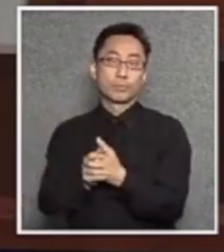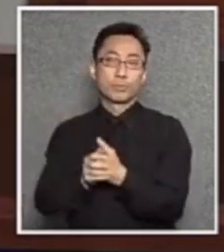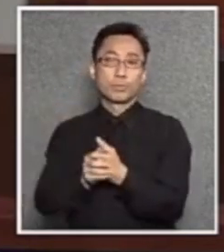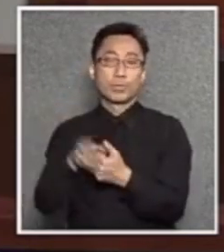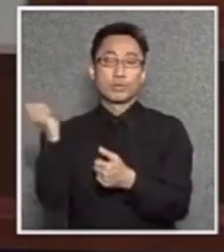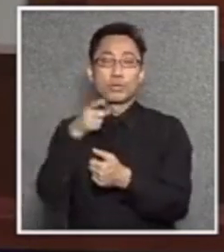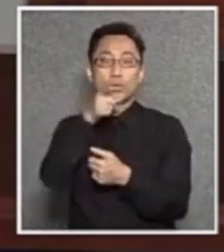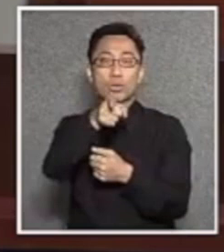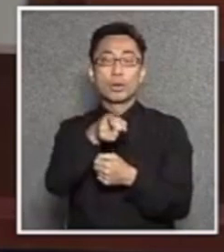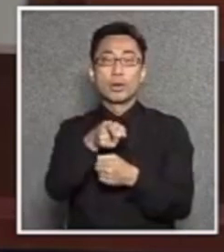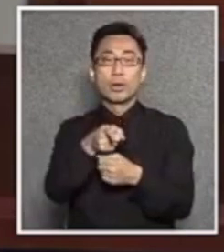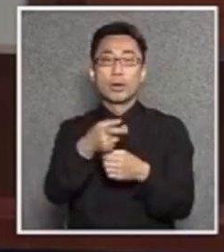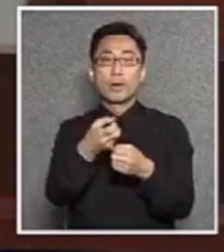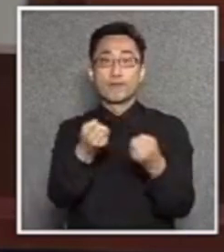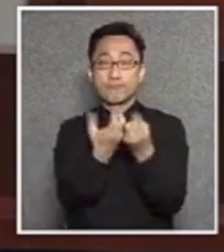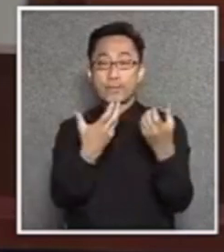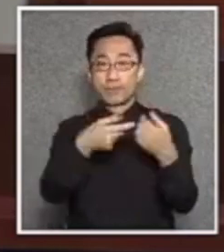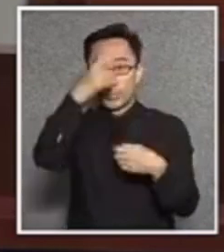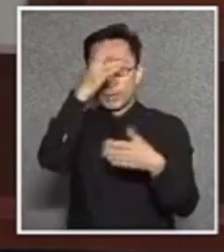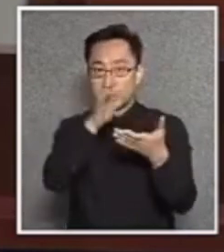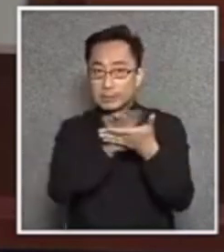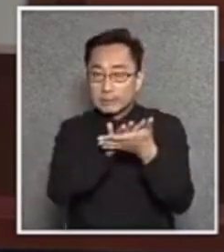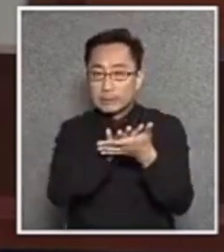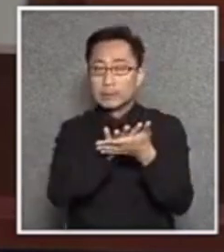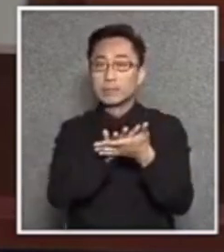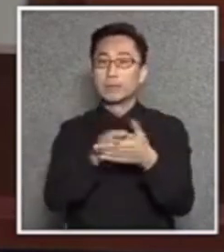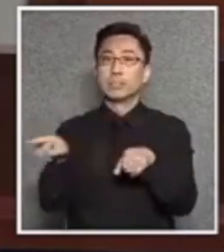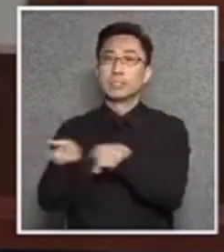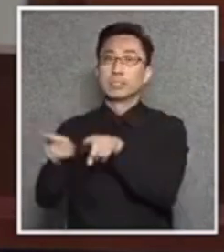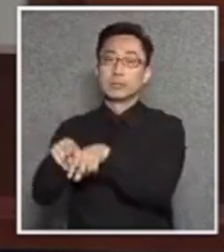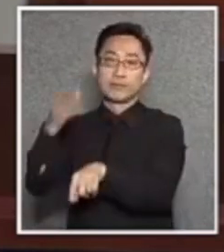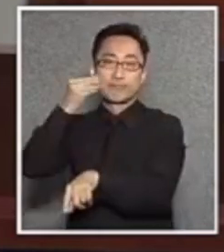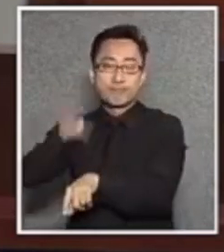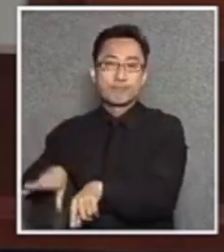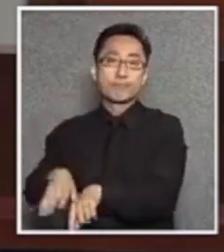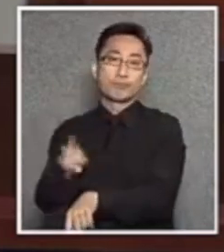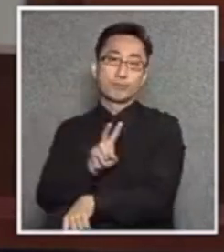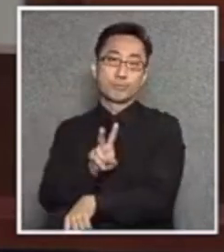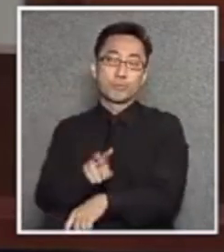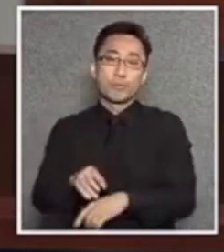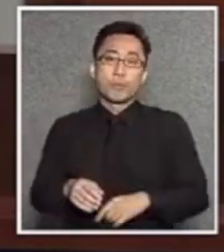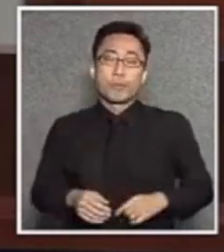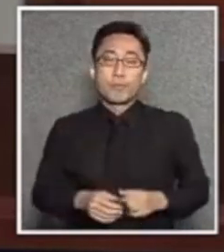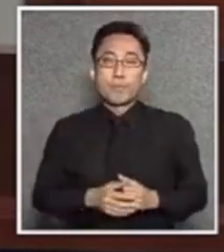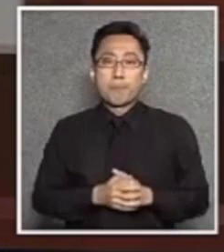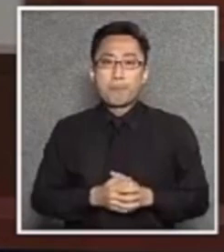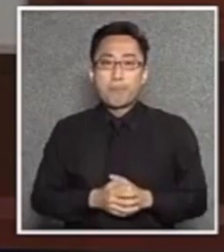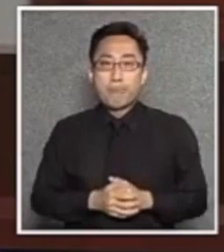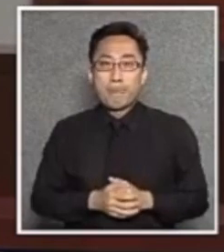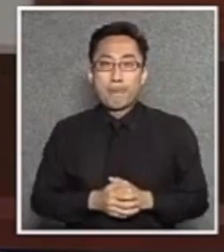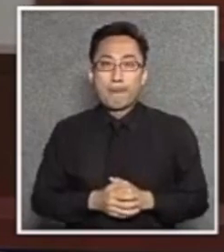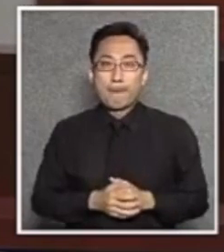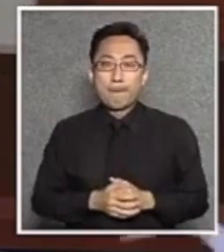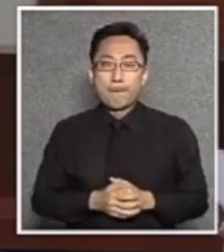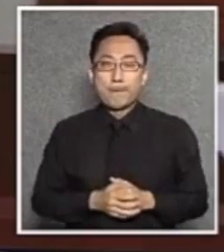主和香港人陪他一起受辱。